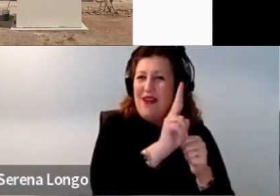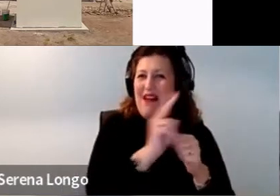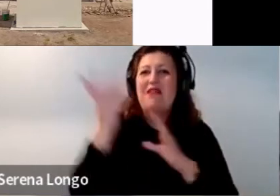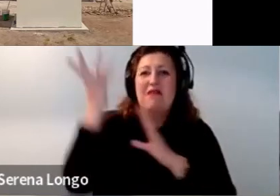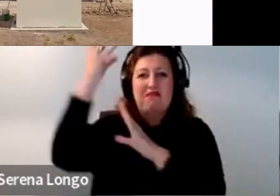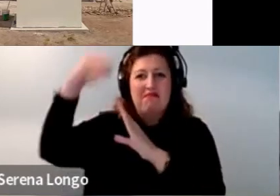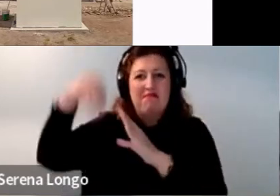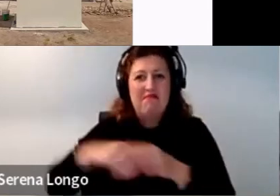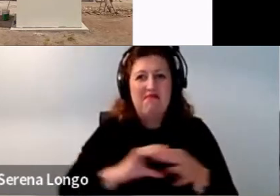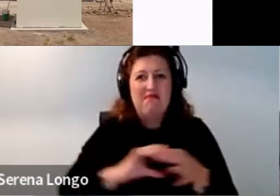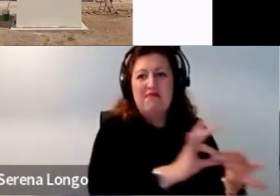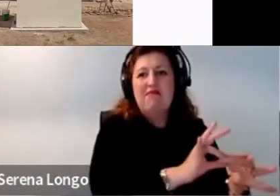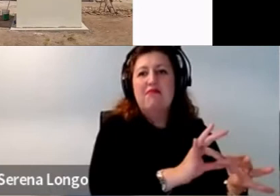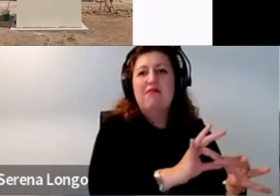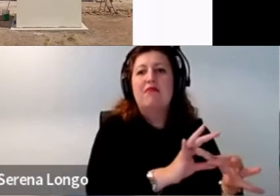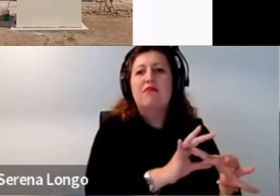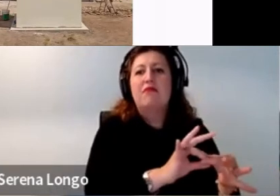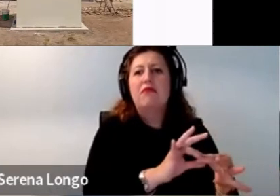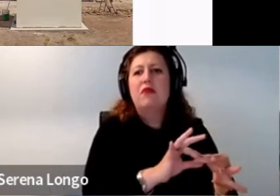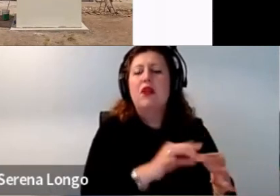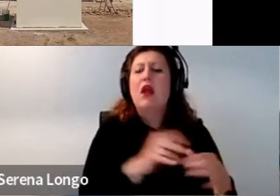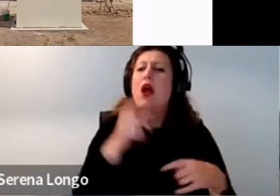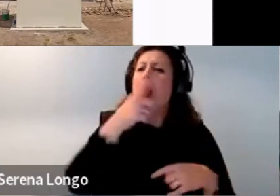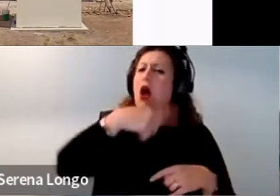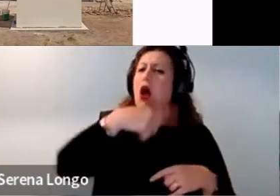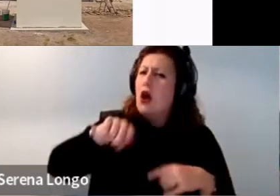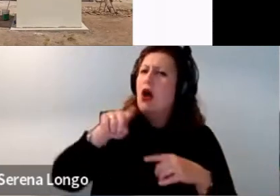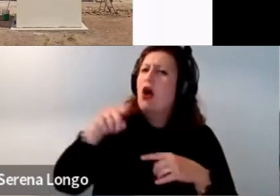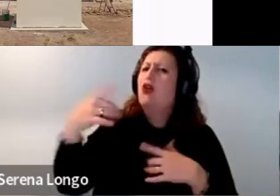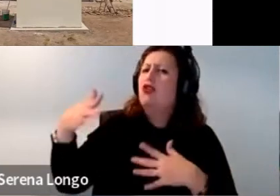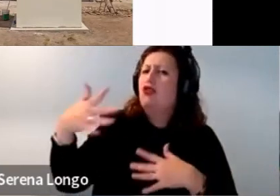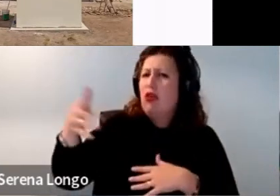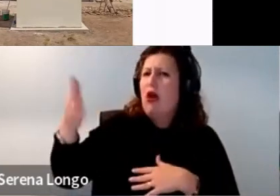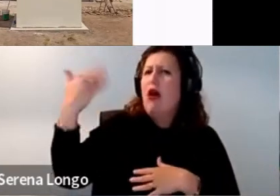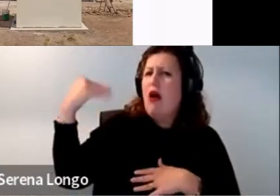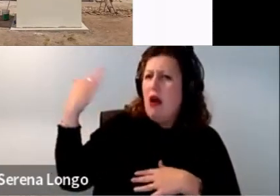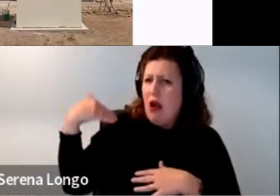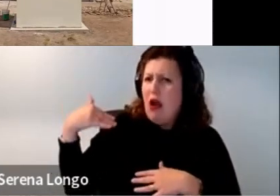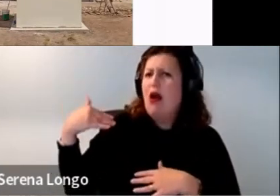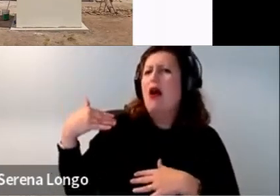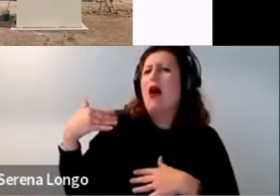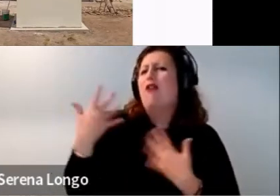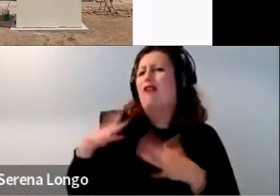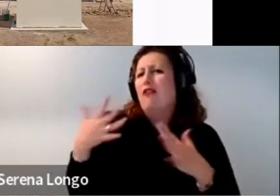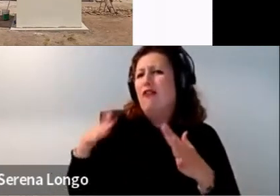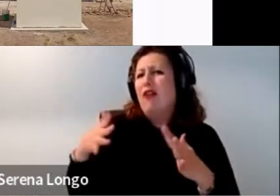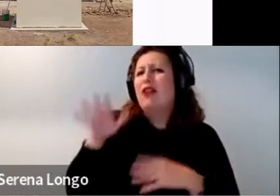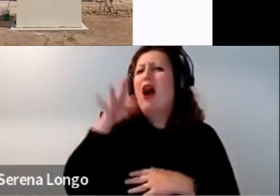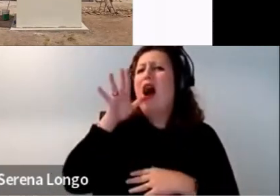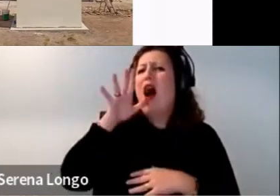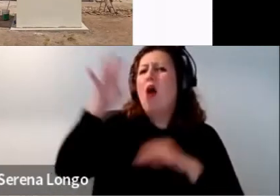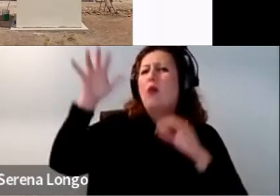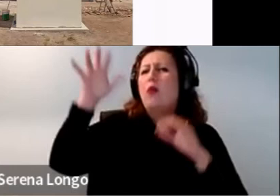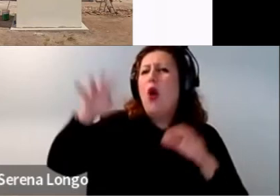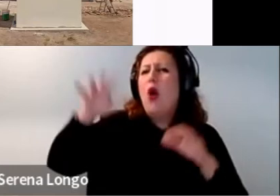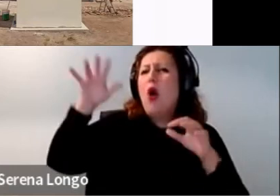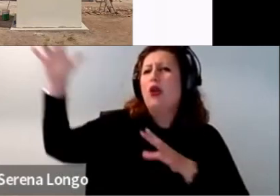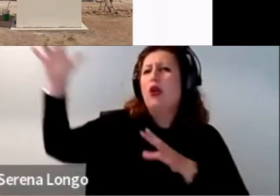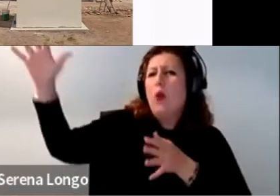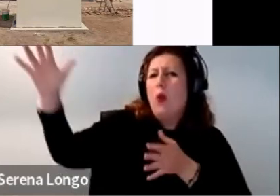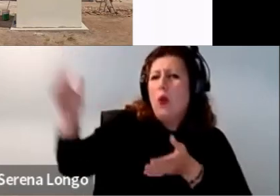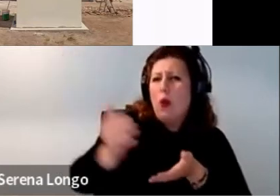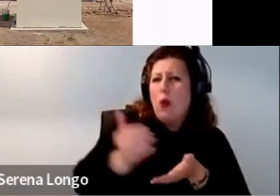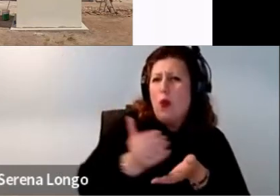già un sistema di raccolta dell'acqua piovana, che non si collega a questa water tank, che è collegata alla